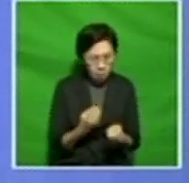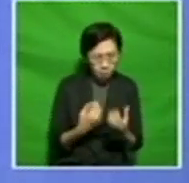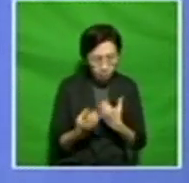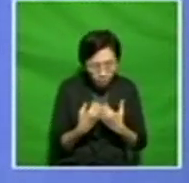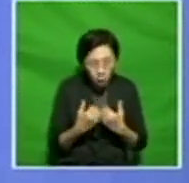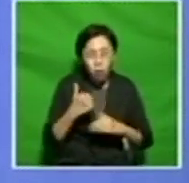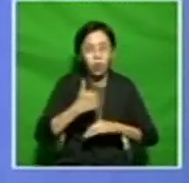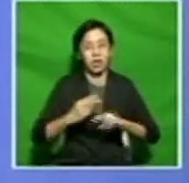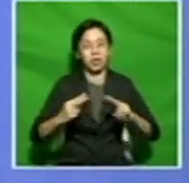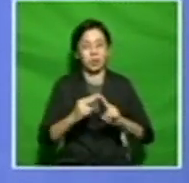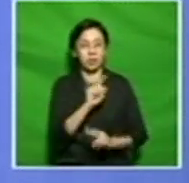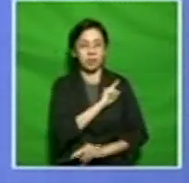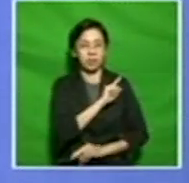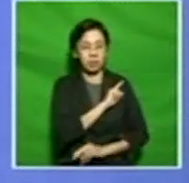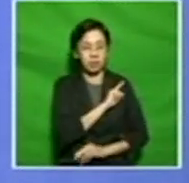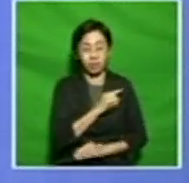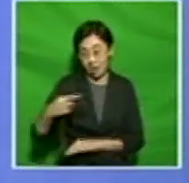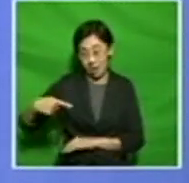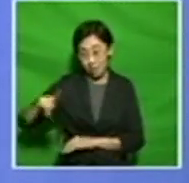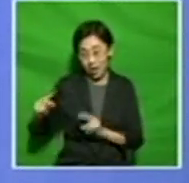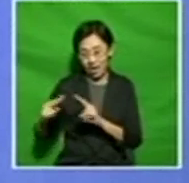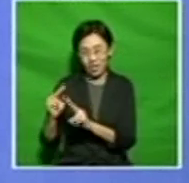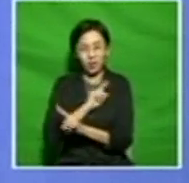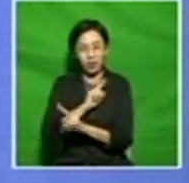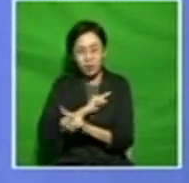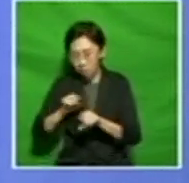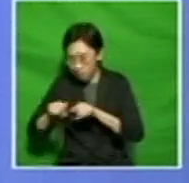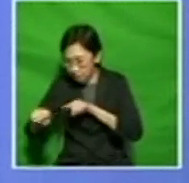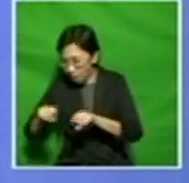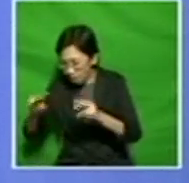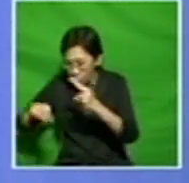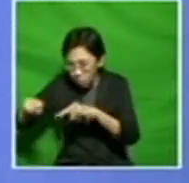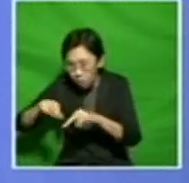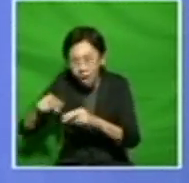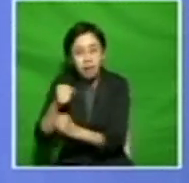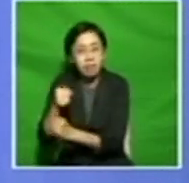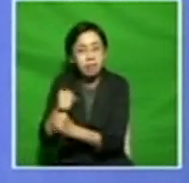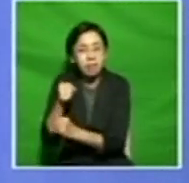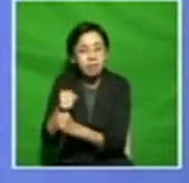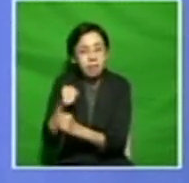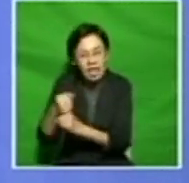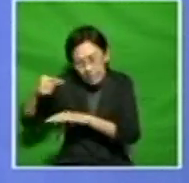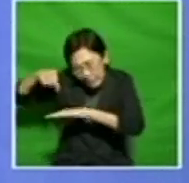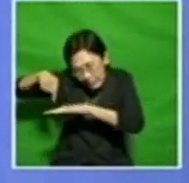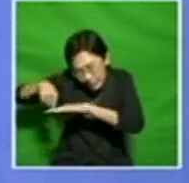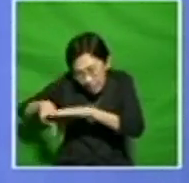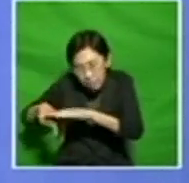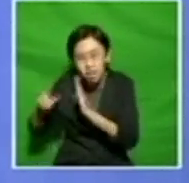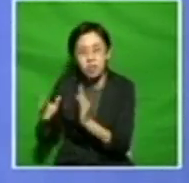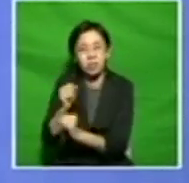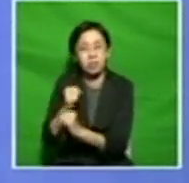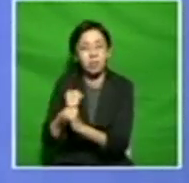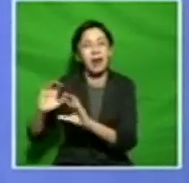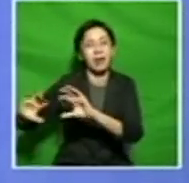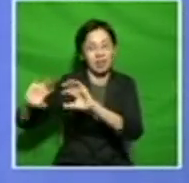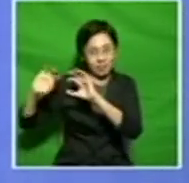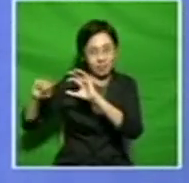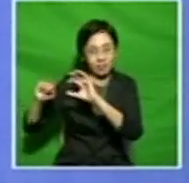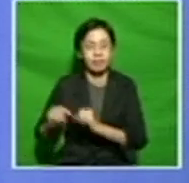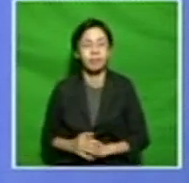บแต่ปลัดกระทรวงจะเป็นผู้กำกับในด้านนี้และลงลึกลงไปถึงราชการประจำเท่านั้นเ